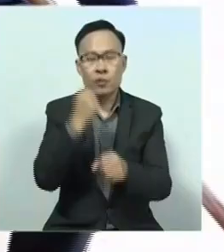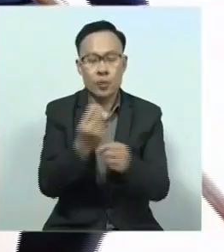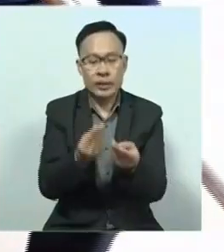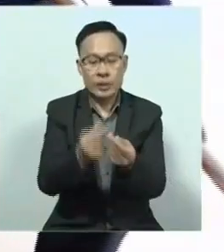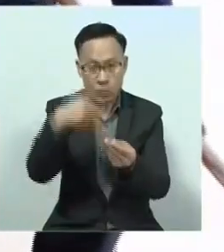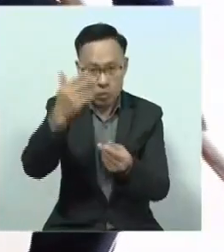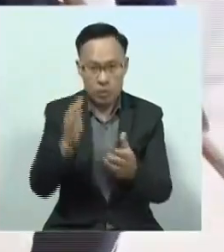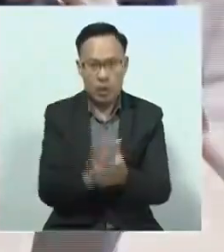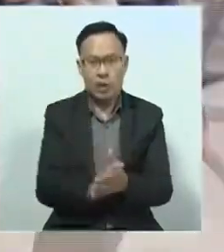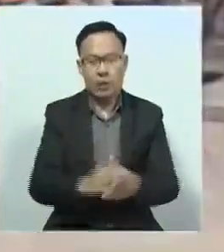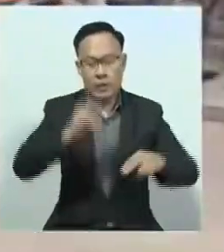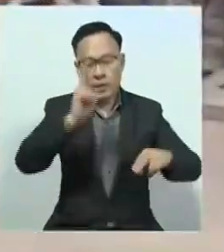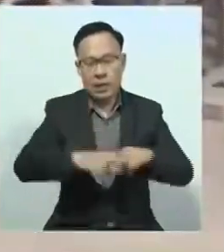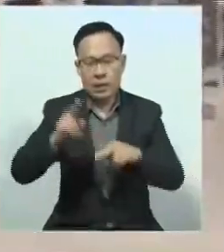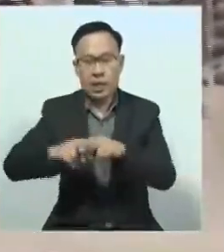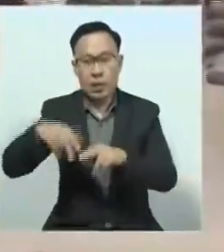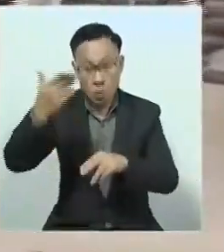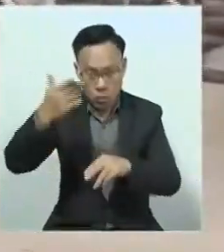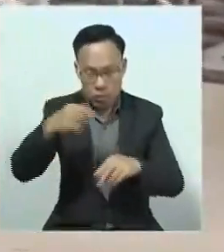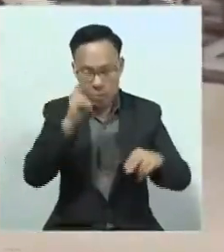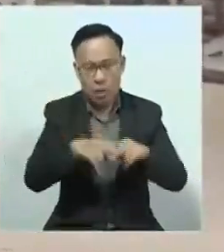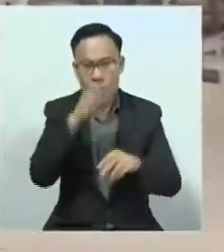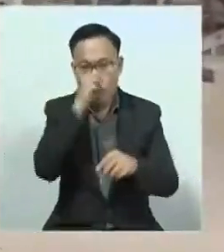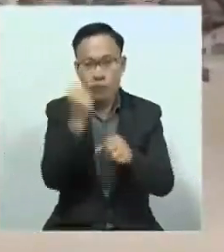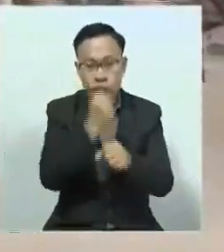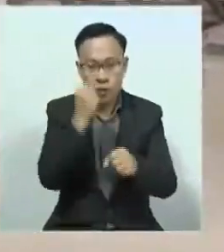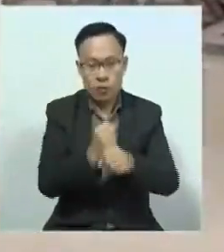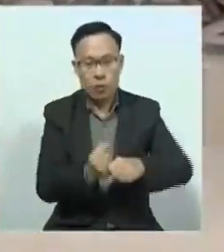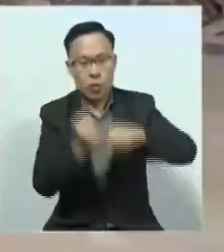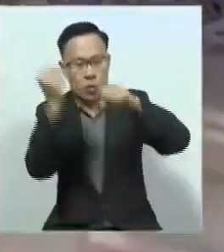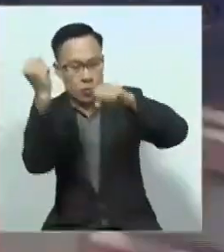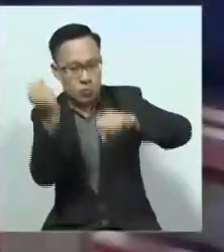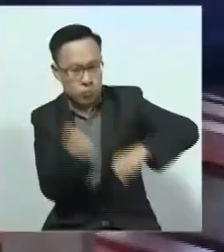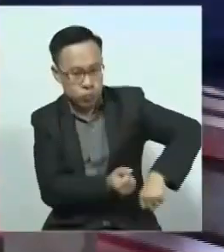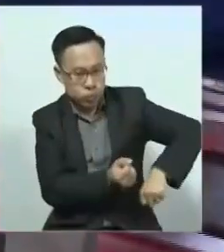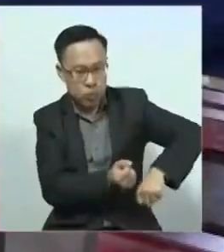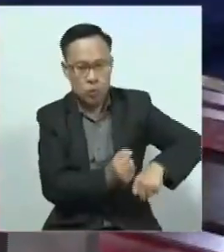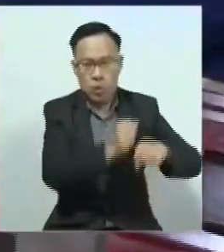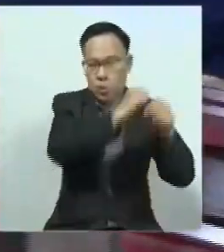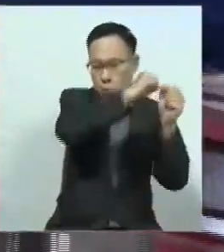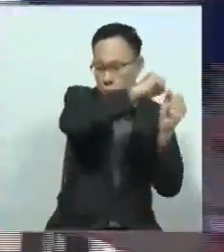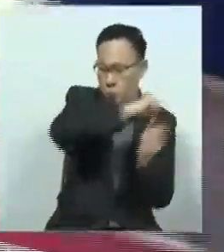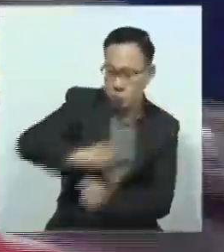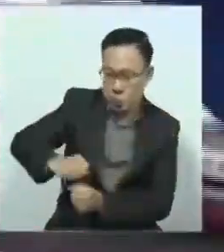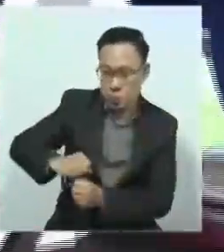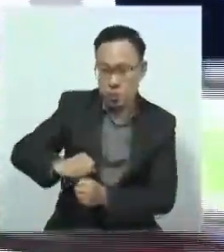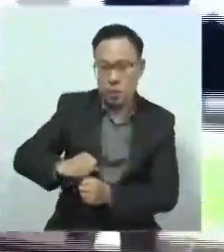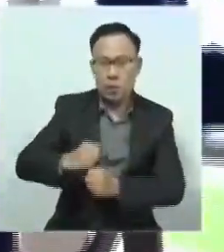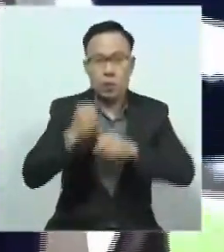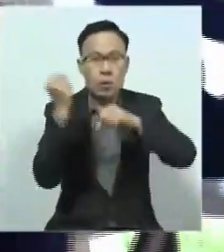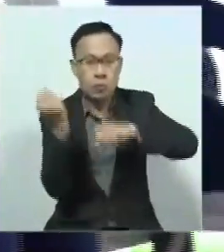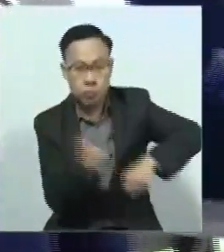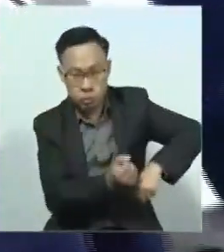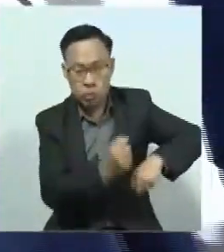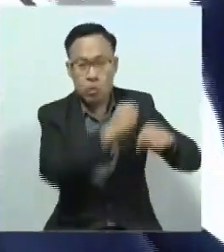ท่าทางจับพายอย่างไรยกพายอย่างไรท่าทางนี ่ให้ได้ท่าทาง ท่าทางก่อนนะครับเหมือนเราเป็นทหารราบก็ฝึกแถวชิด